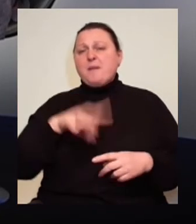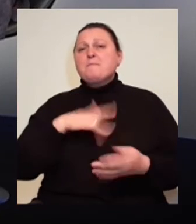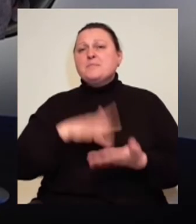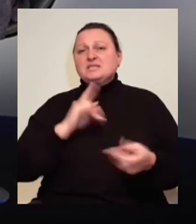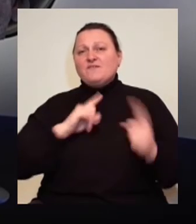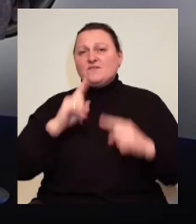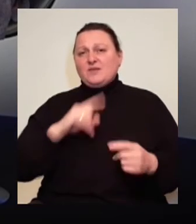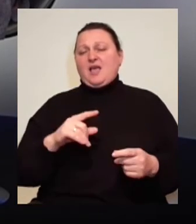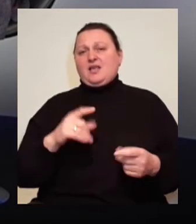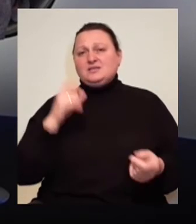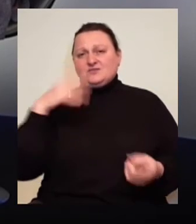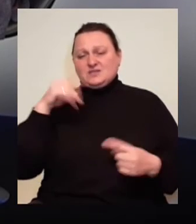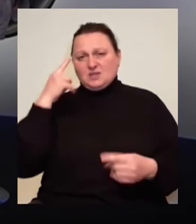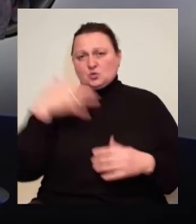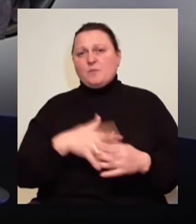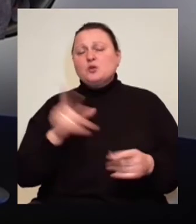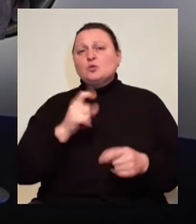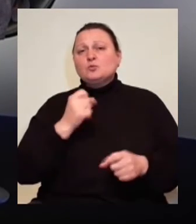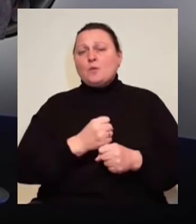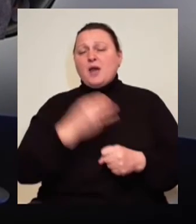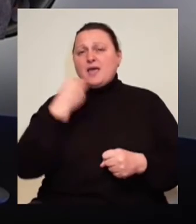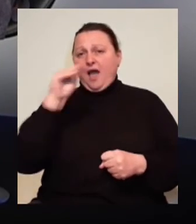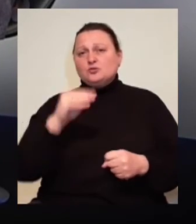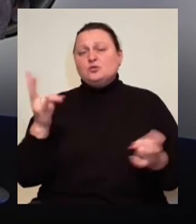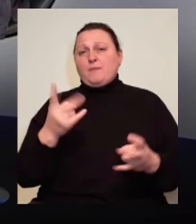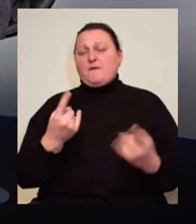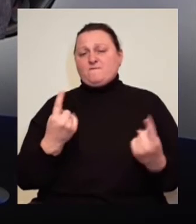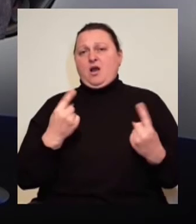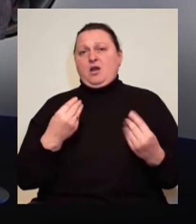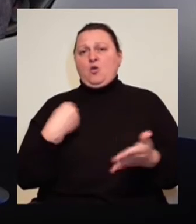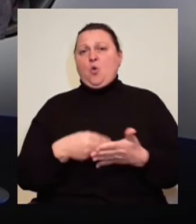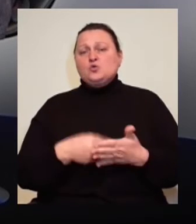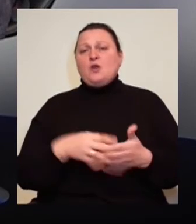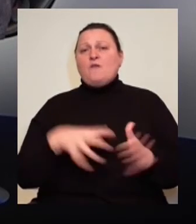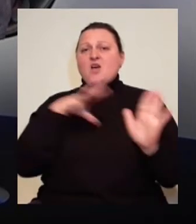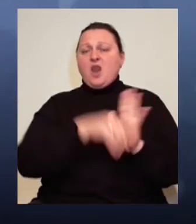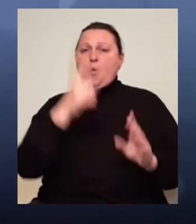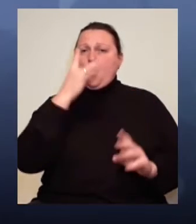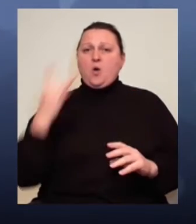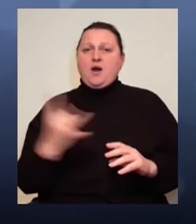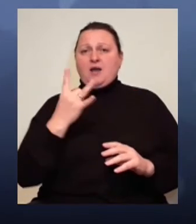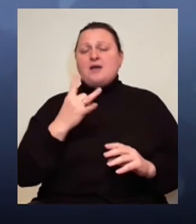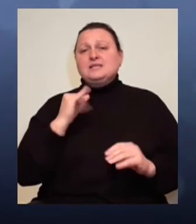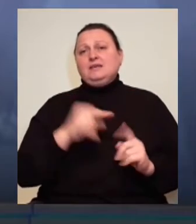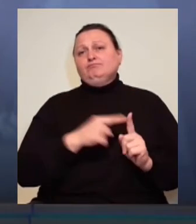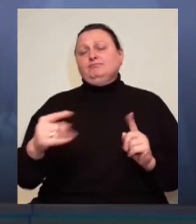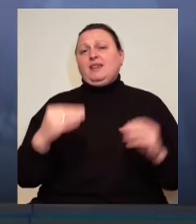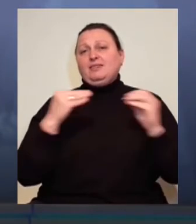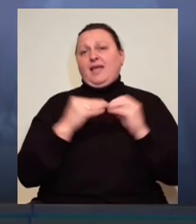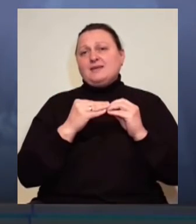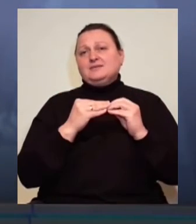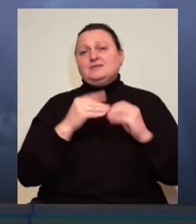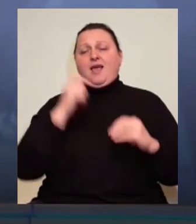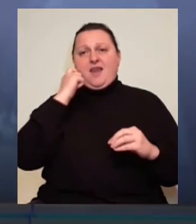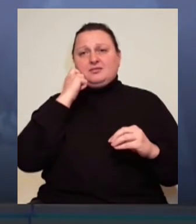щоб зробити якісно, це потрібні великі кошти, але це вкласти їх один раз, і там 10-15 років. Ви озвучили, що потрібен